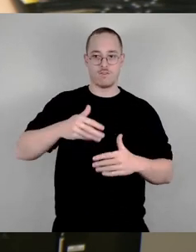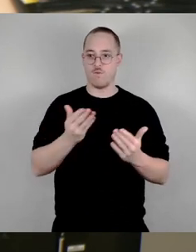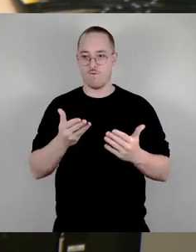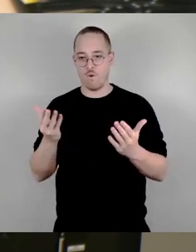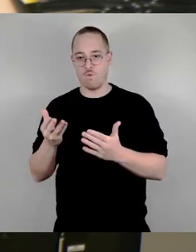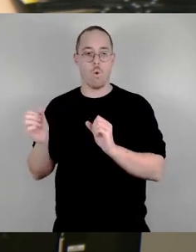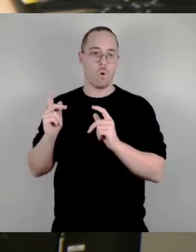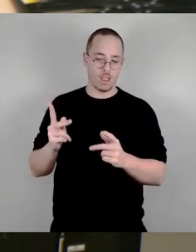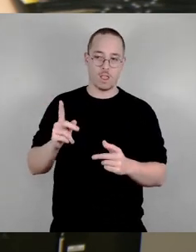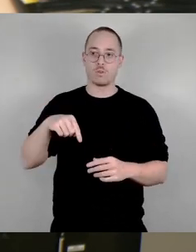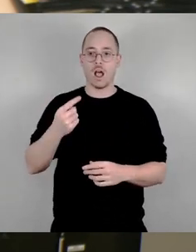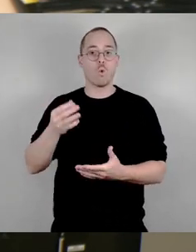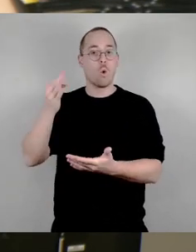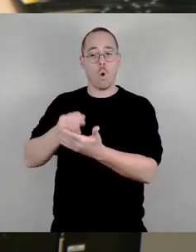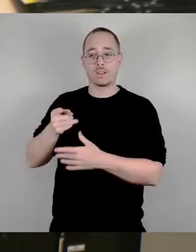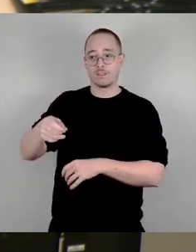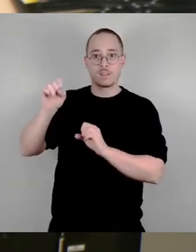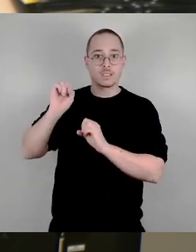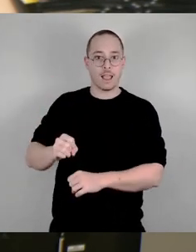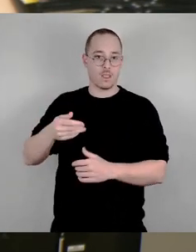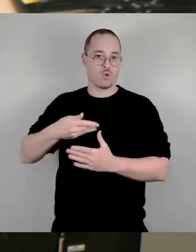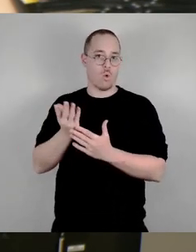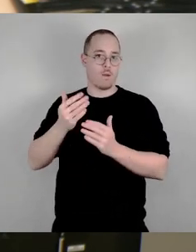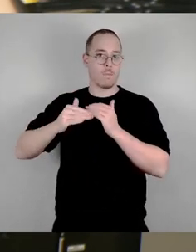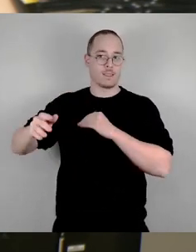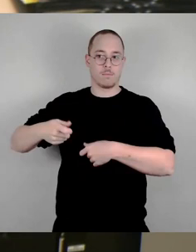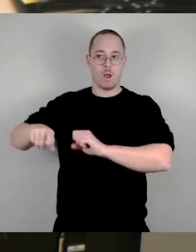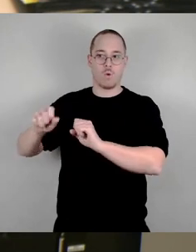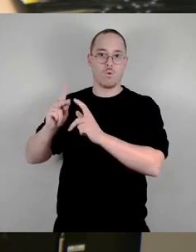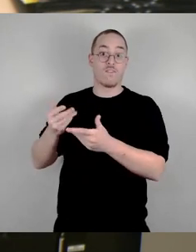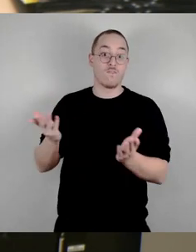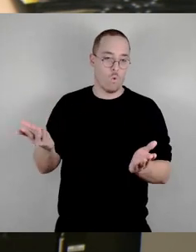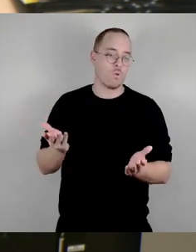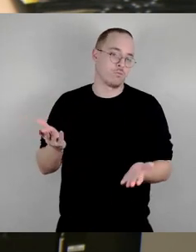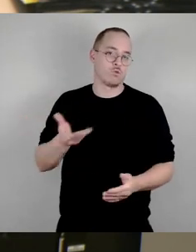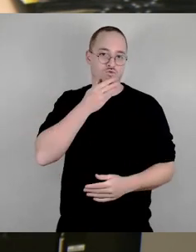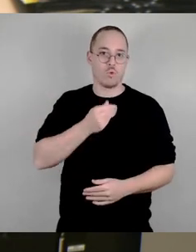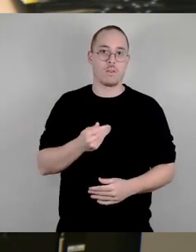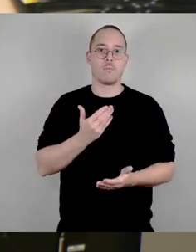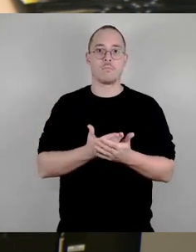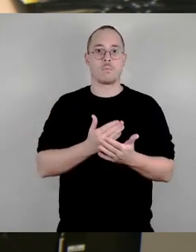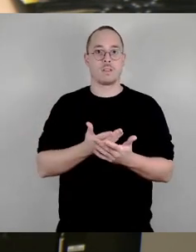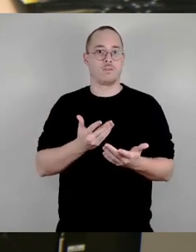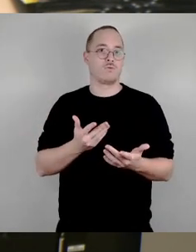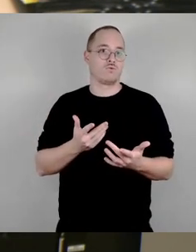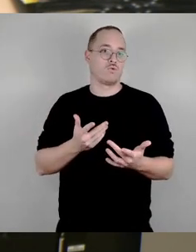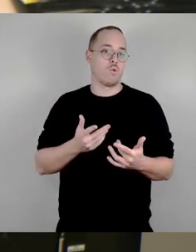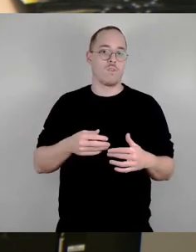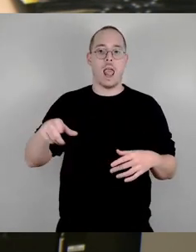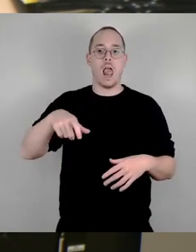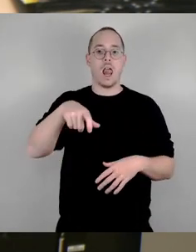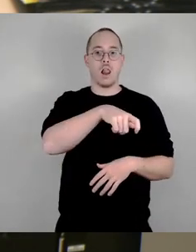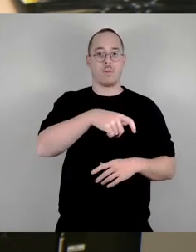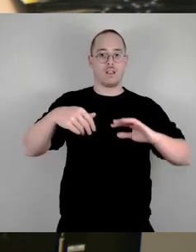können. Insbesondere auf der Neustädter Seite und in der Neustadt fehlen Skateplätze. Das ist auch deutlich geworden dann bei der